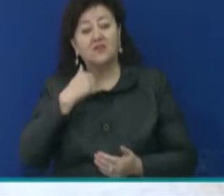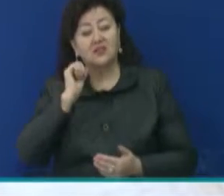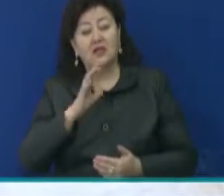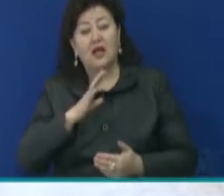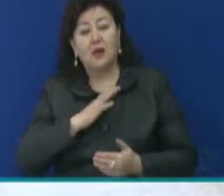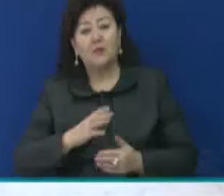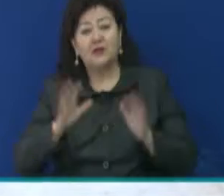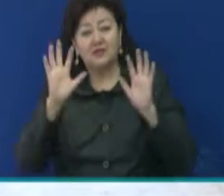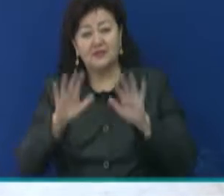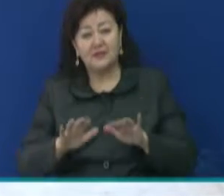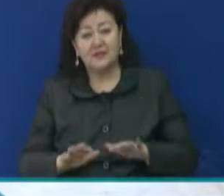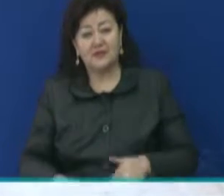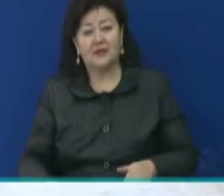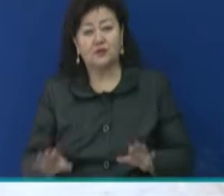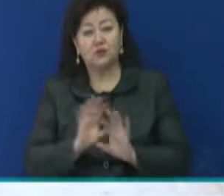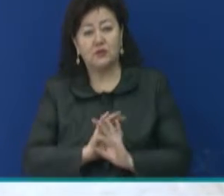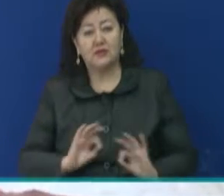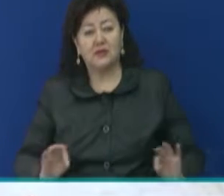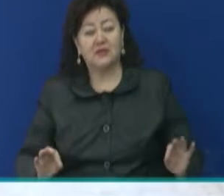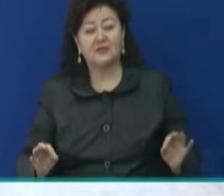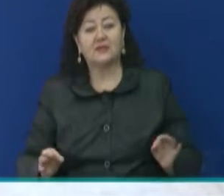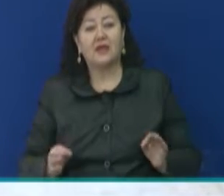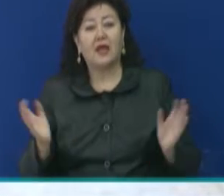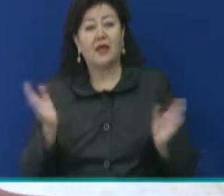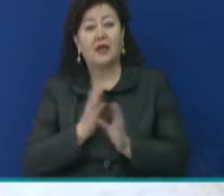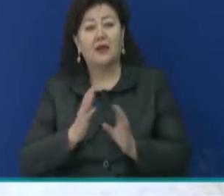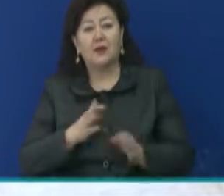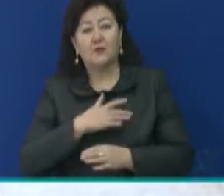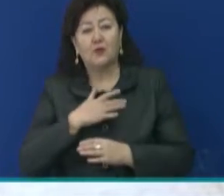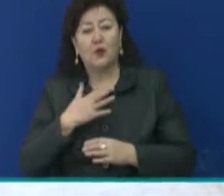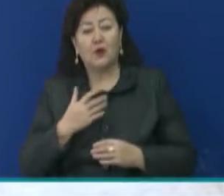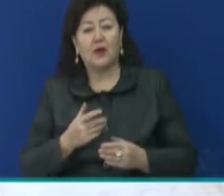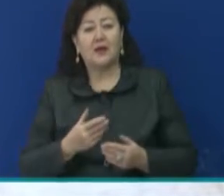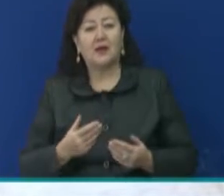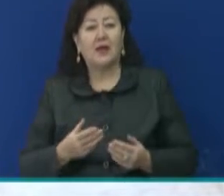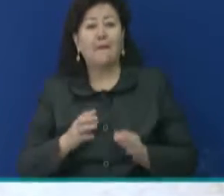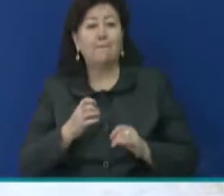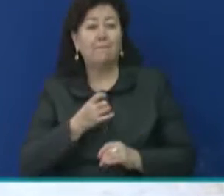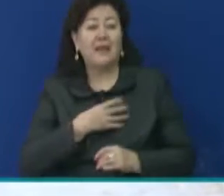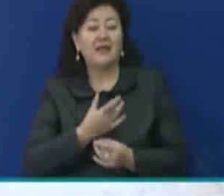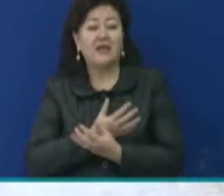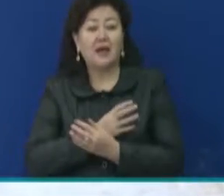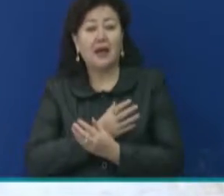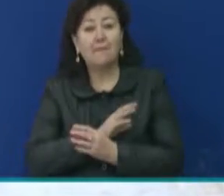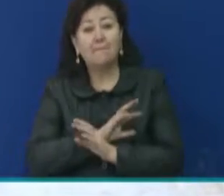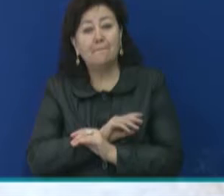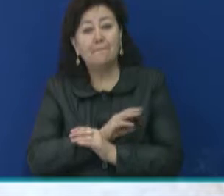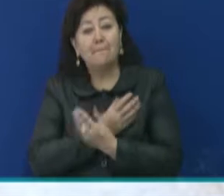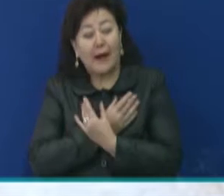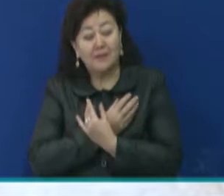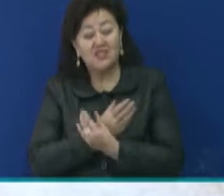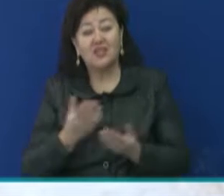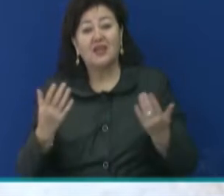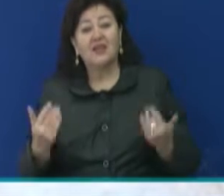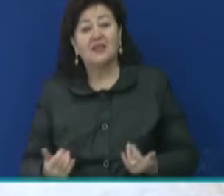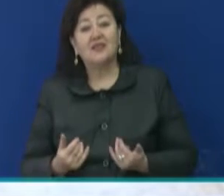чудесная Атмосфера было ощущение что летает много красивых белых бабочек было такое настроение каждый Сделал свой выбор я в